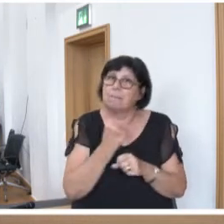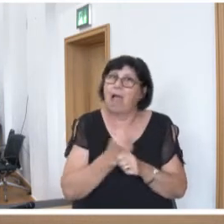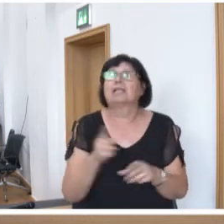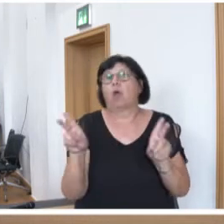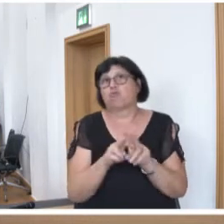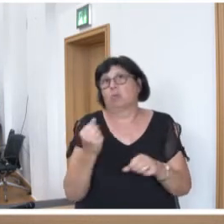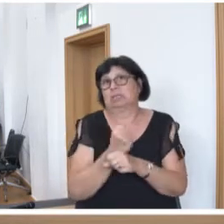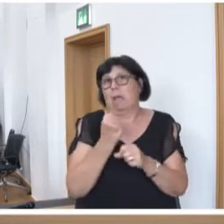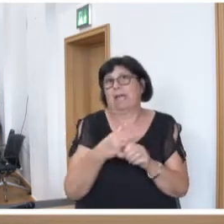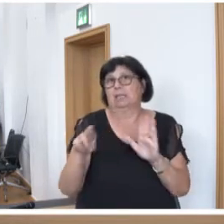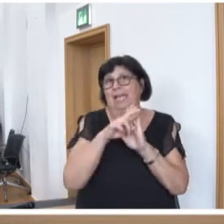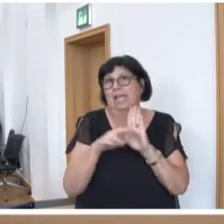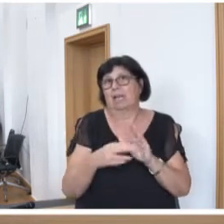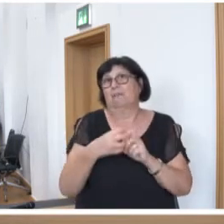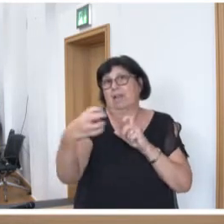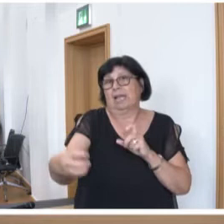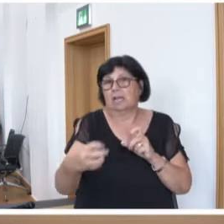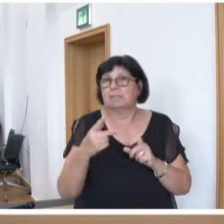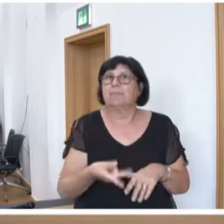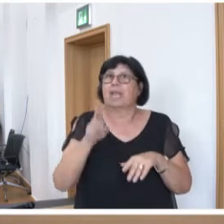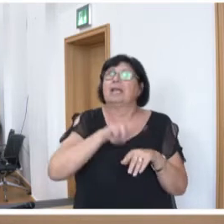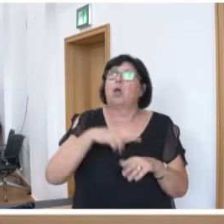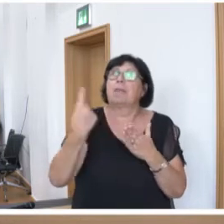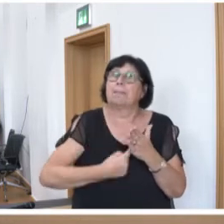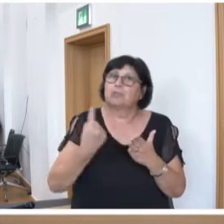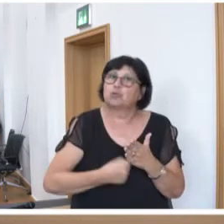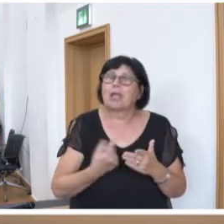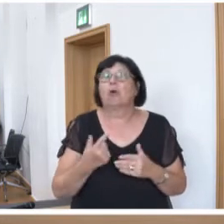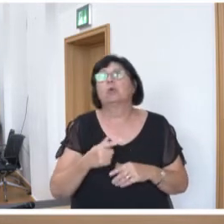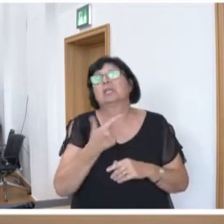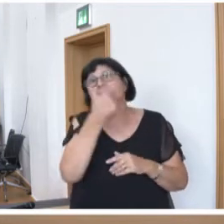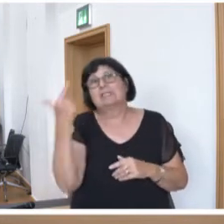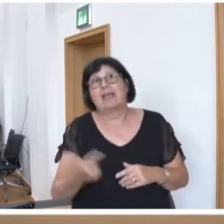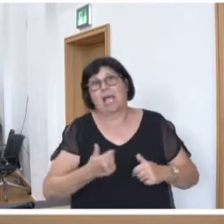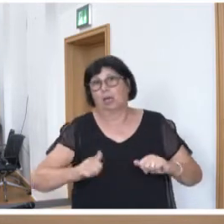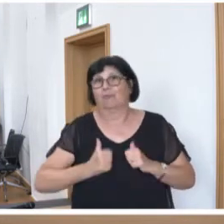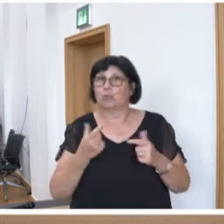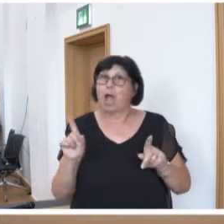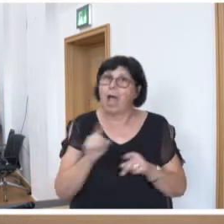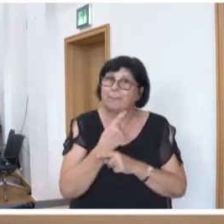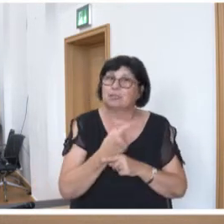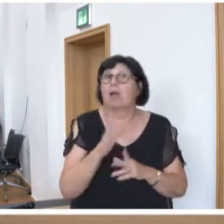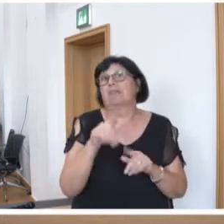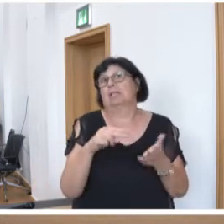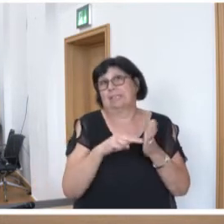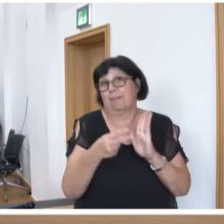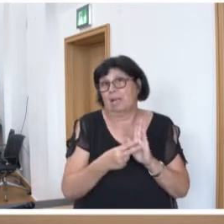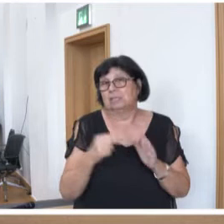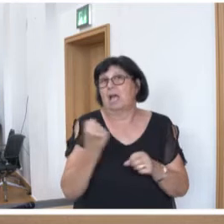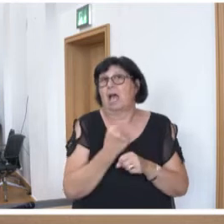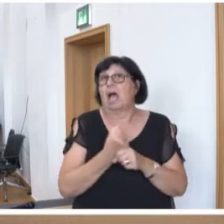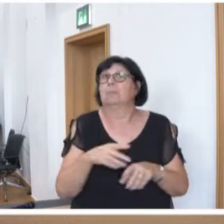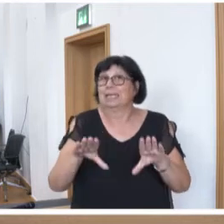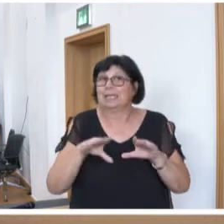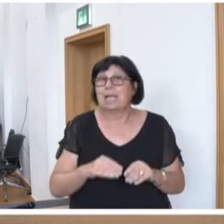wurde verlängert. Die Doppelbesteuerung wird 2 Jahre früher abgeschafft als ursprünglich geplant. Dadurch werden die ArbeitnehmerInnen in den